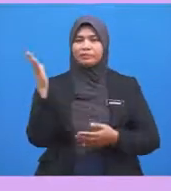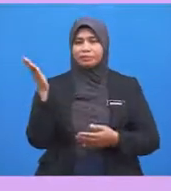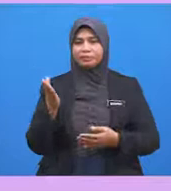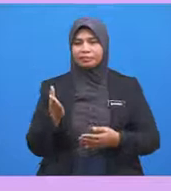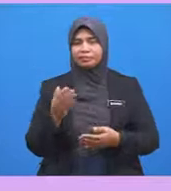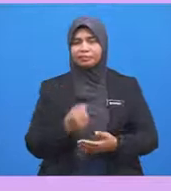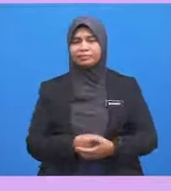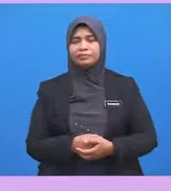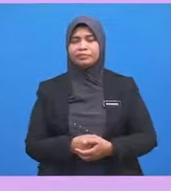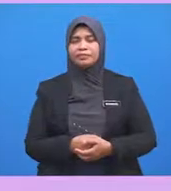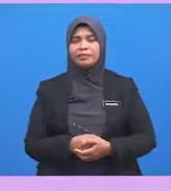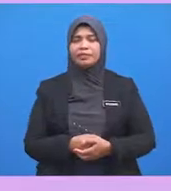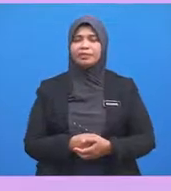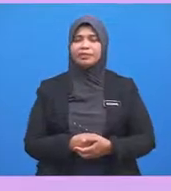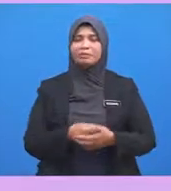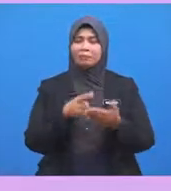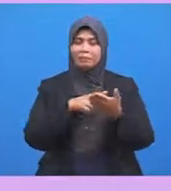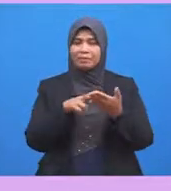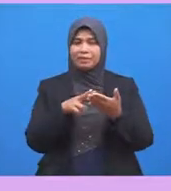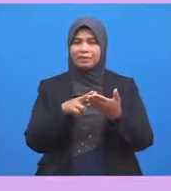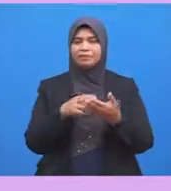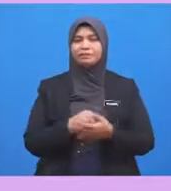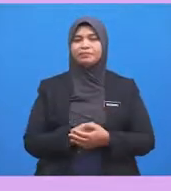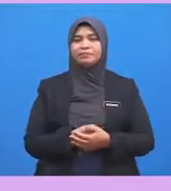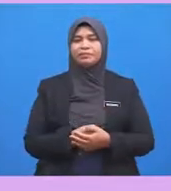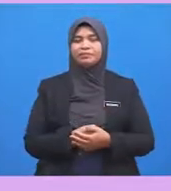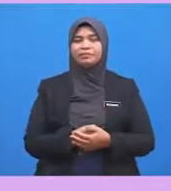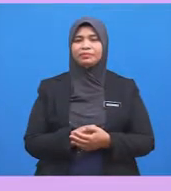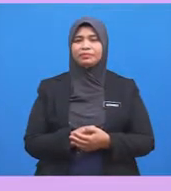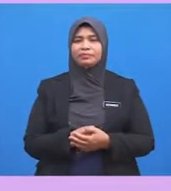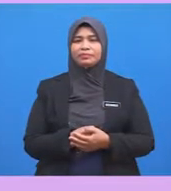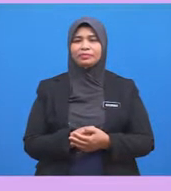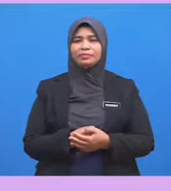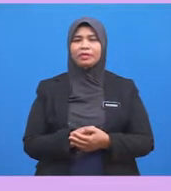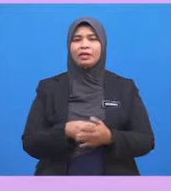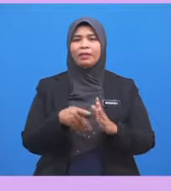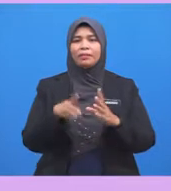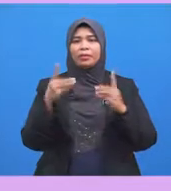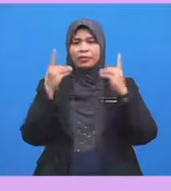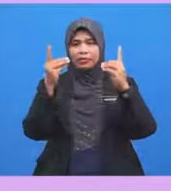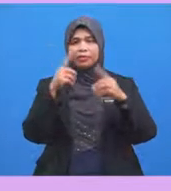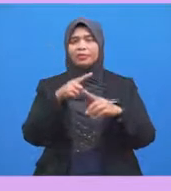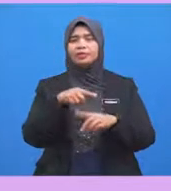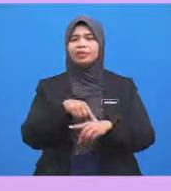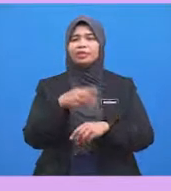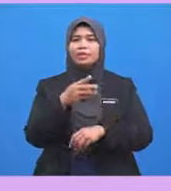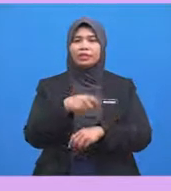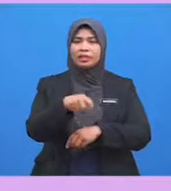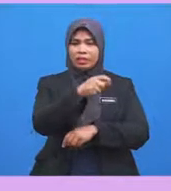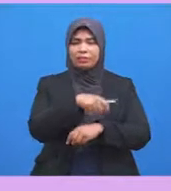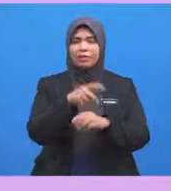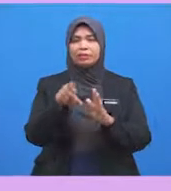Amy, bacakan situasinya. Baik, cikgu. Penduduk di taman perumahan